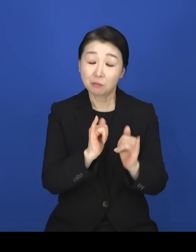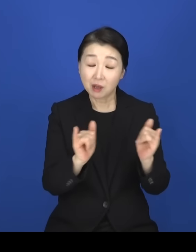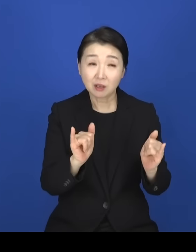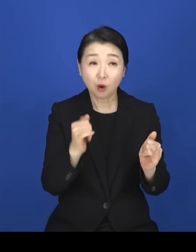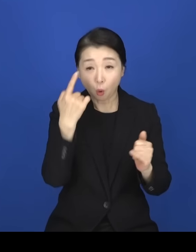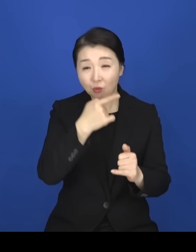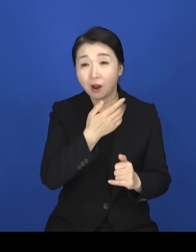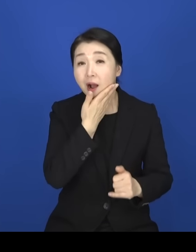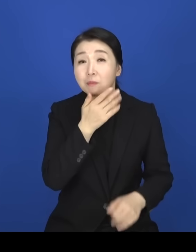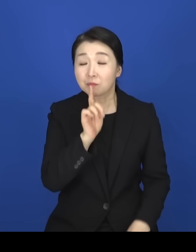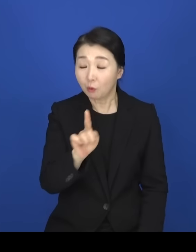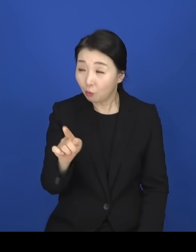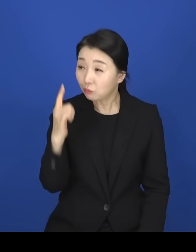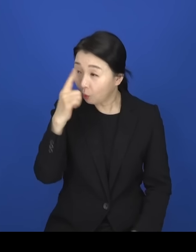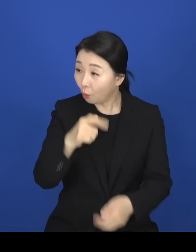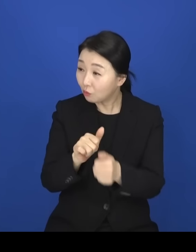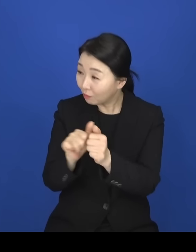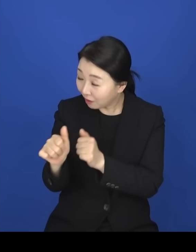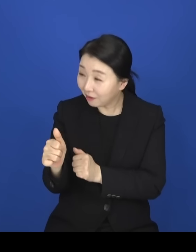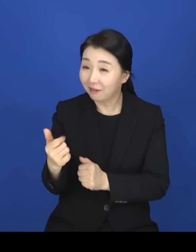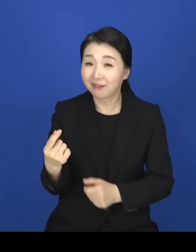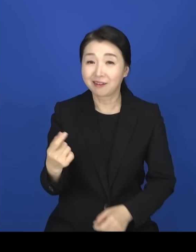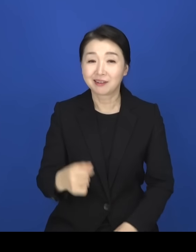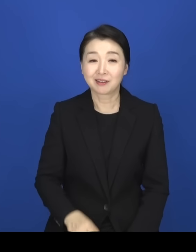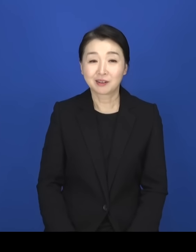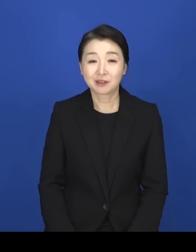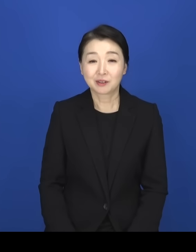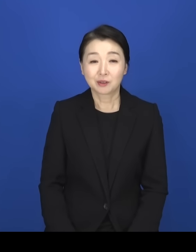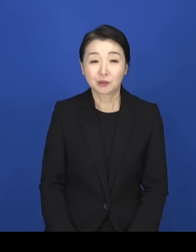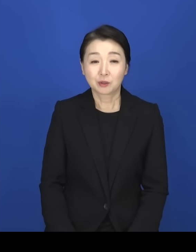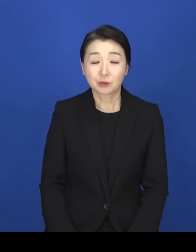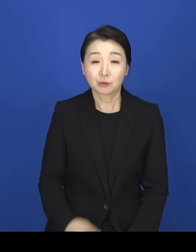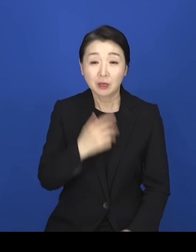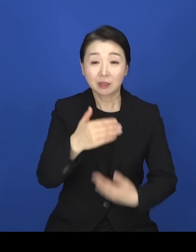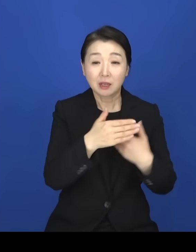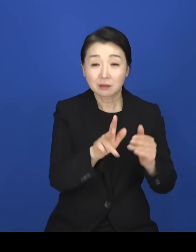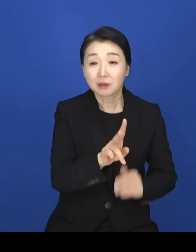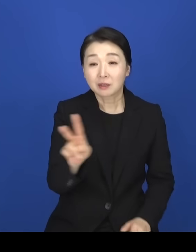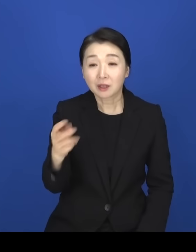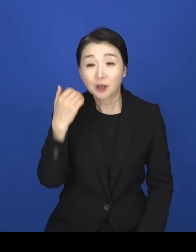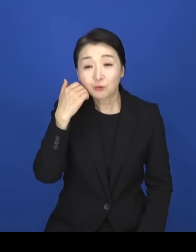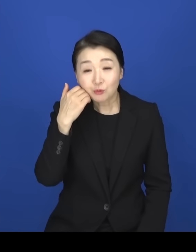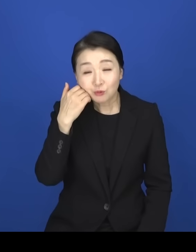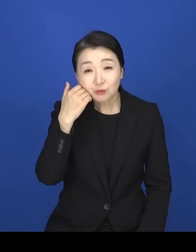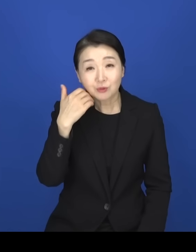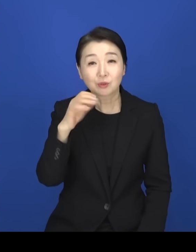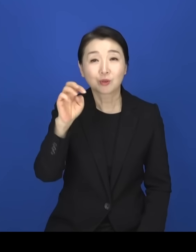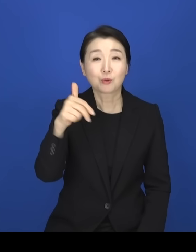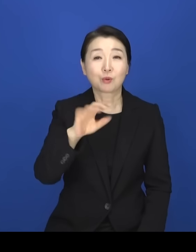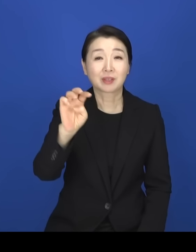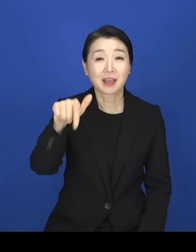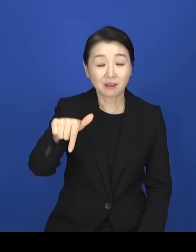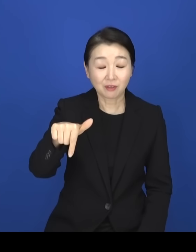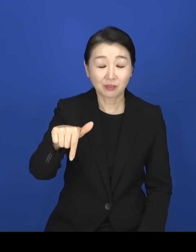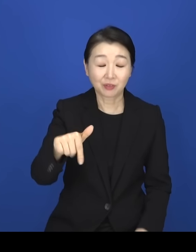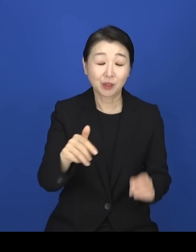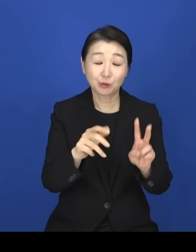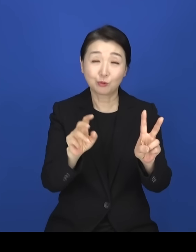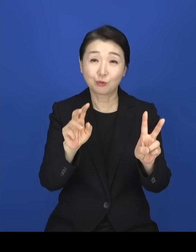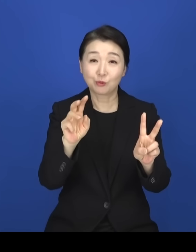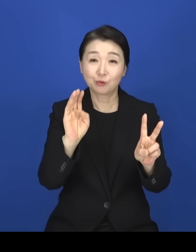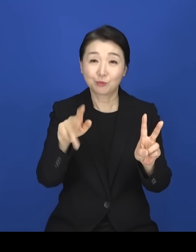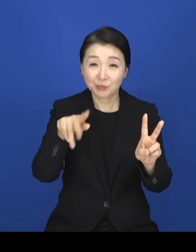그래서 그래 잘생겼어. 이러고 저는 저희가 나갔는데 나가자마자 옥태견 씨랑 이제 2PM 분들 이제